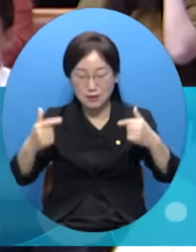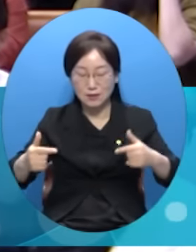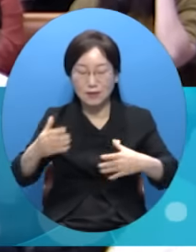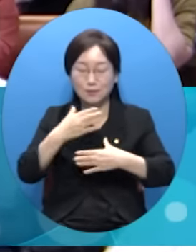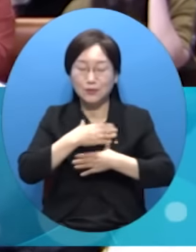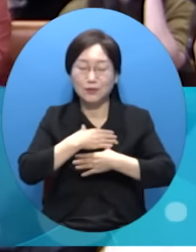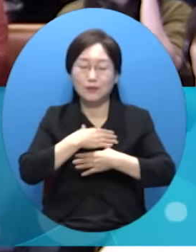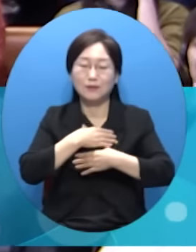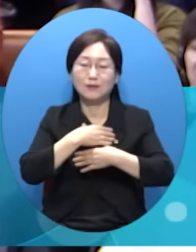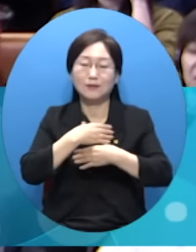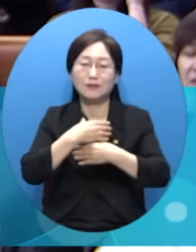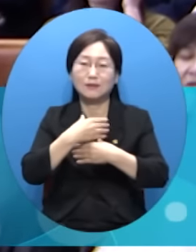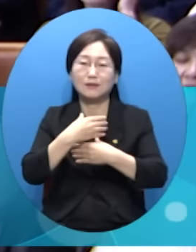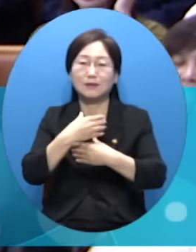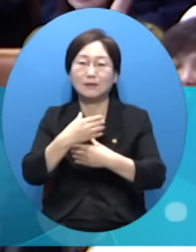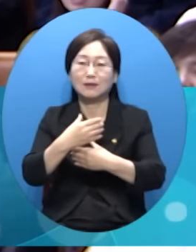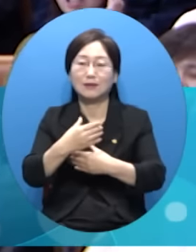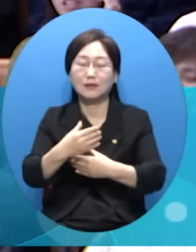건강